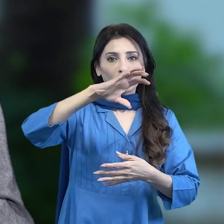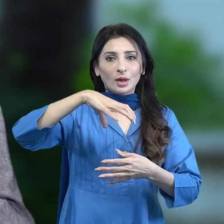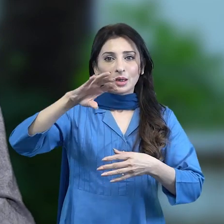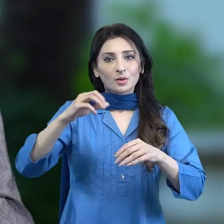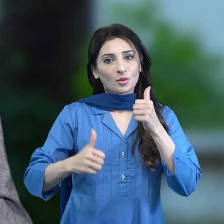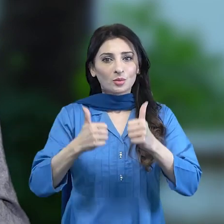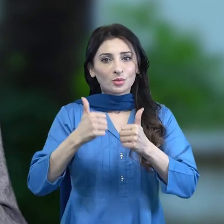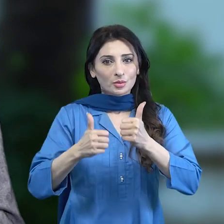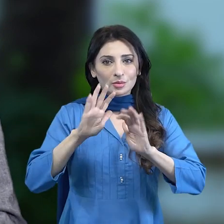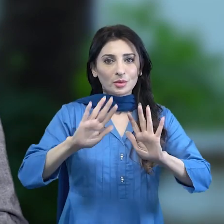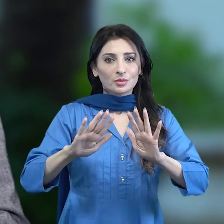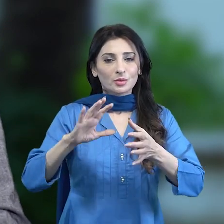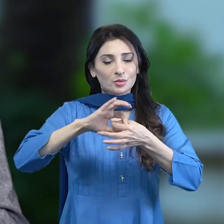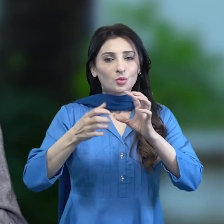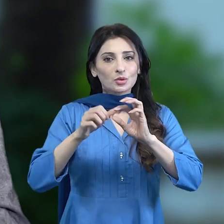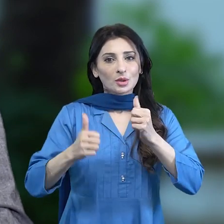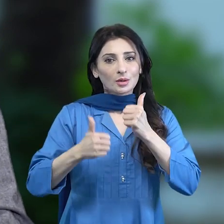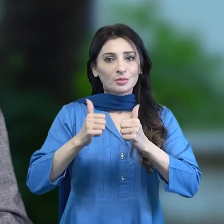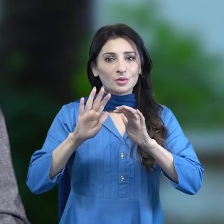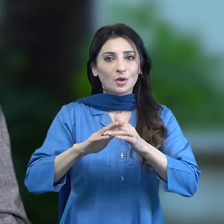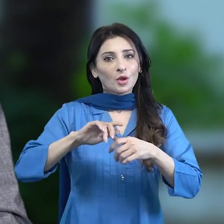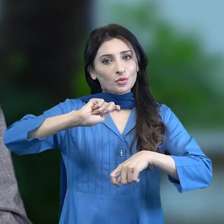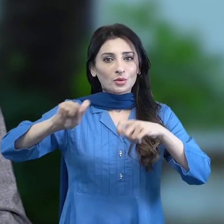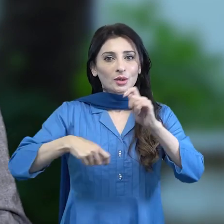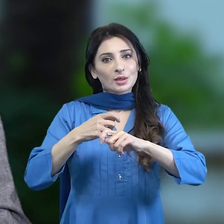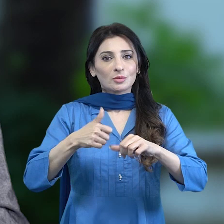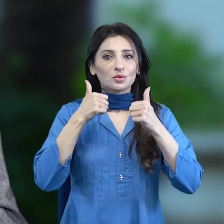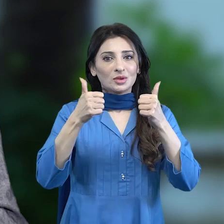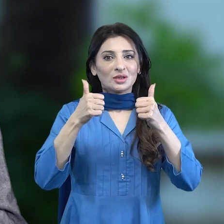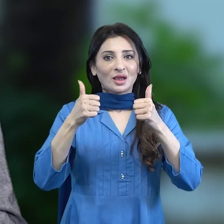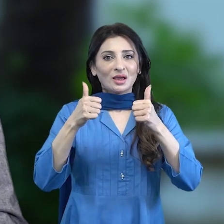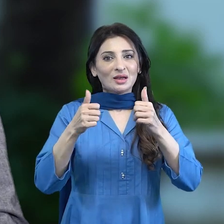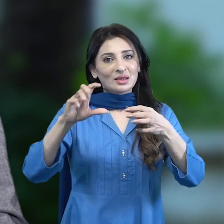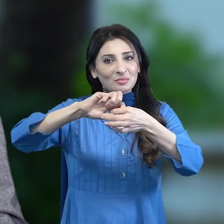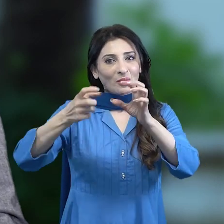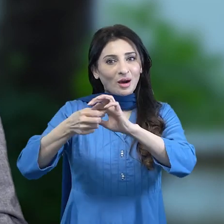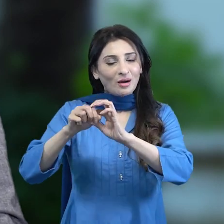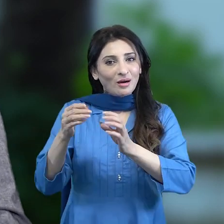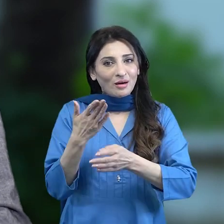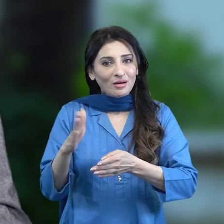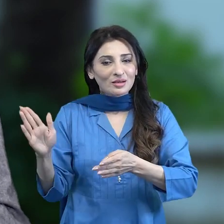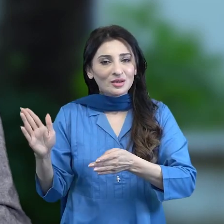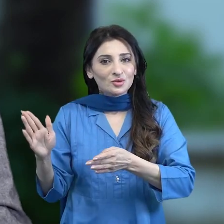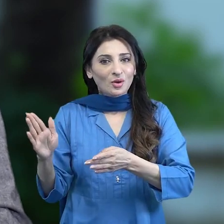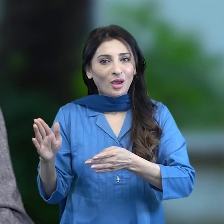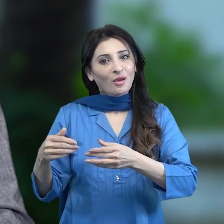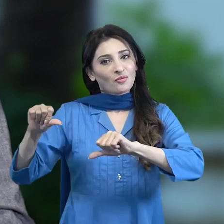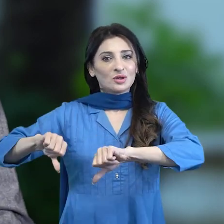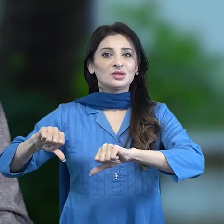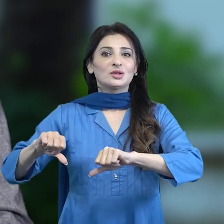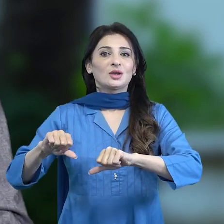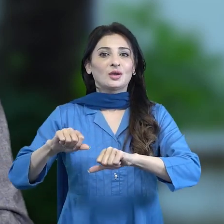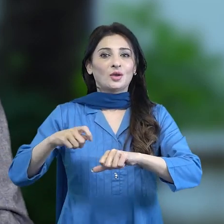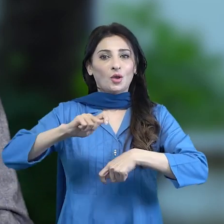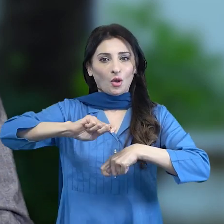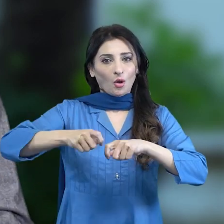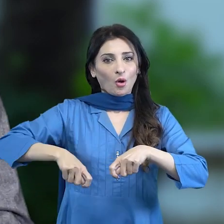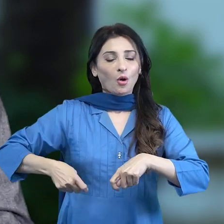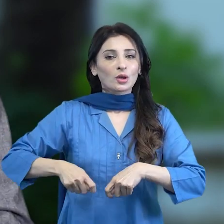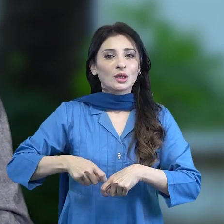और इंटरनेशनली कम्पीट करते हैं तो हमारे रिज़ल्ट्स जो हैं क्रिकेट के अलावा बाकी सारी गेम्स में बहुत पुअर आ रहे हैं। हॉकी जिसमें हमारा बहुत